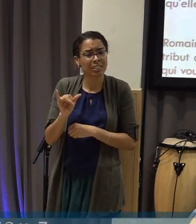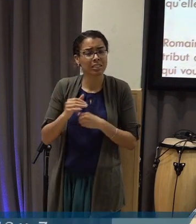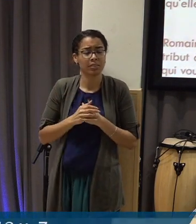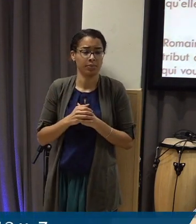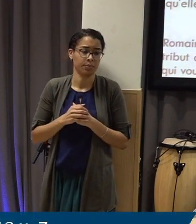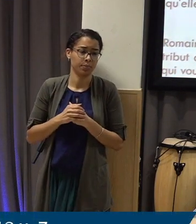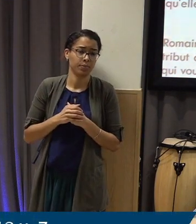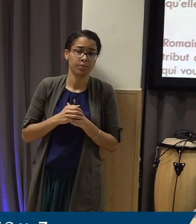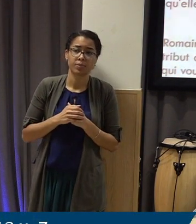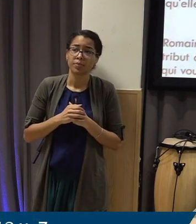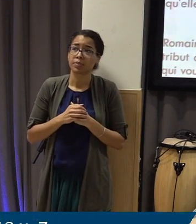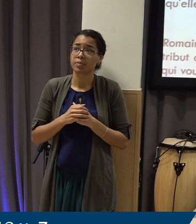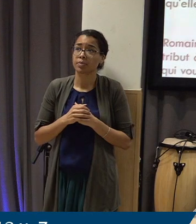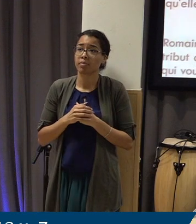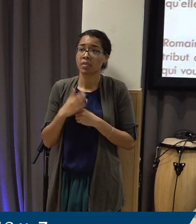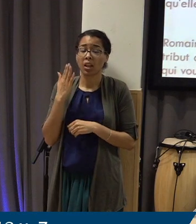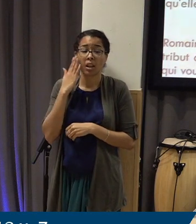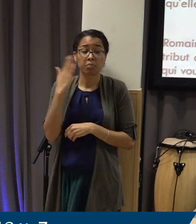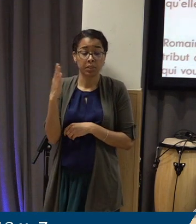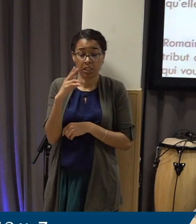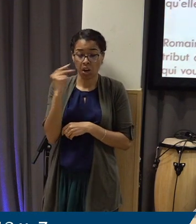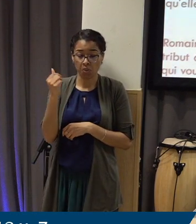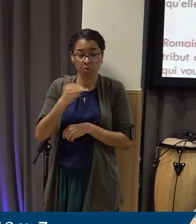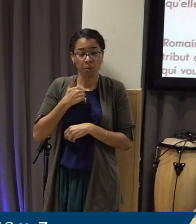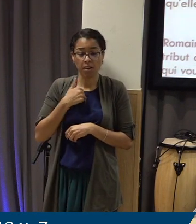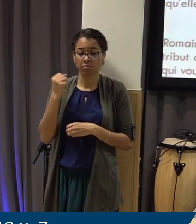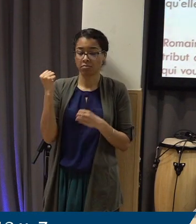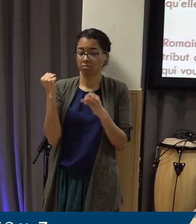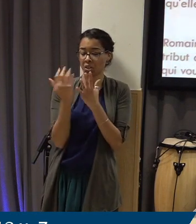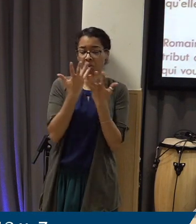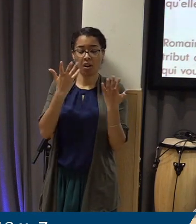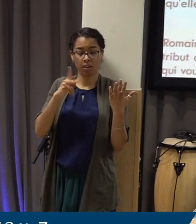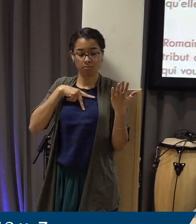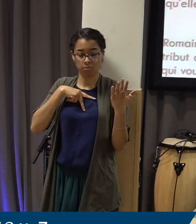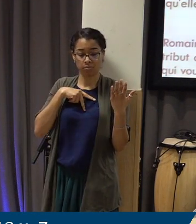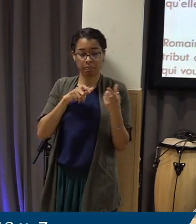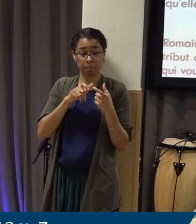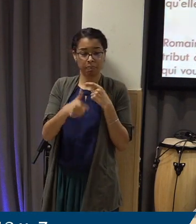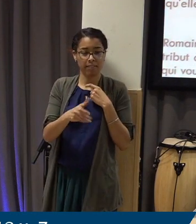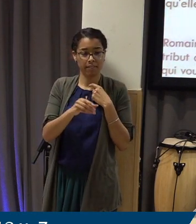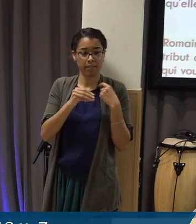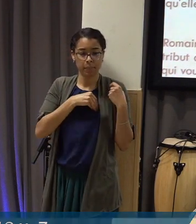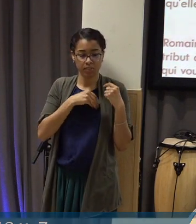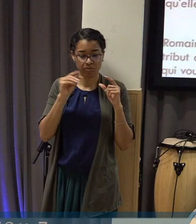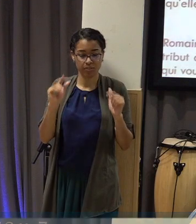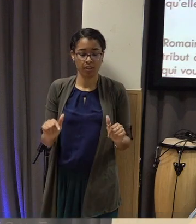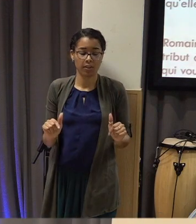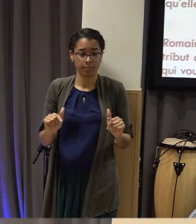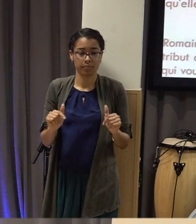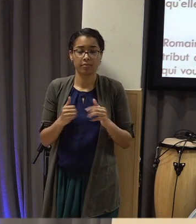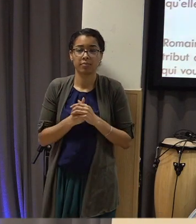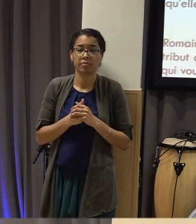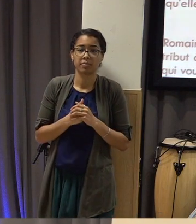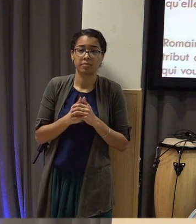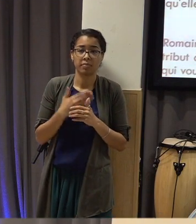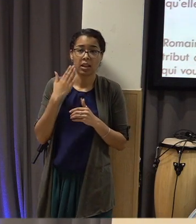c'est lorsque l'homme cherche sa propre gloire qu'il commence à pécher. S'il ne laisse pas